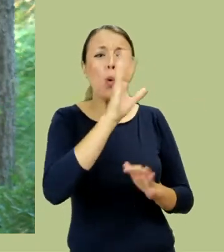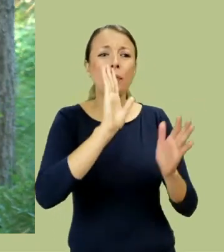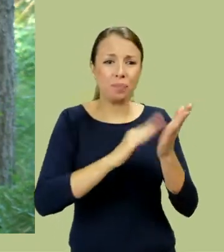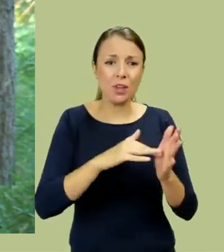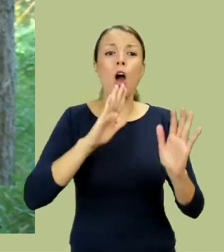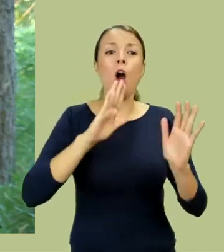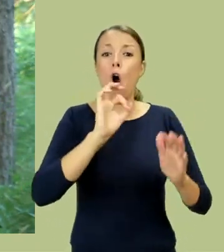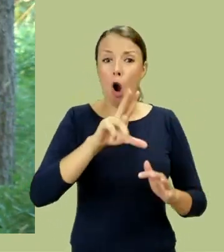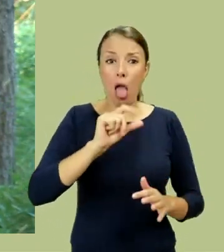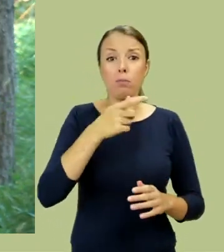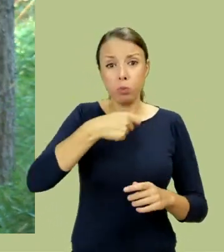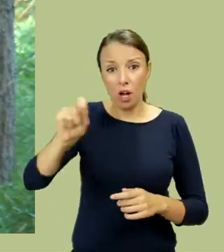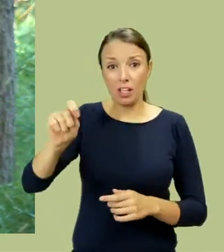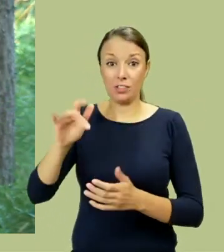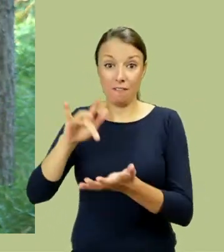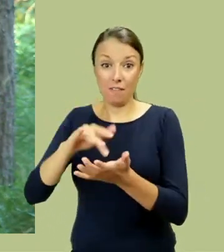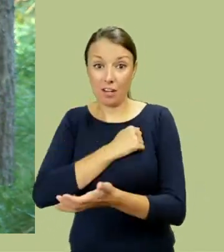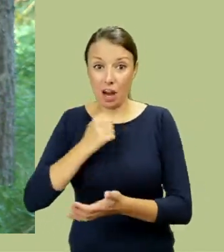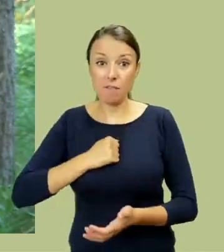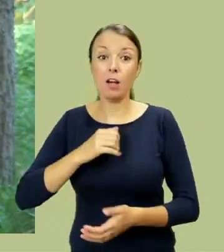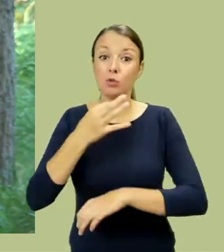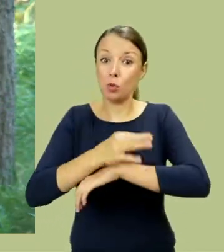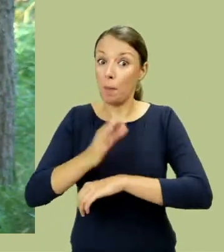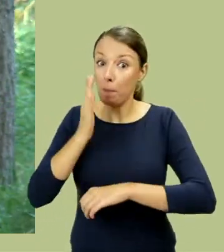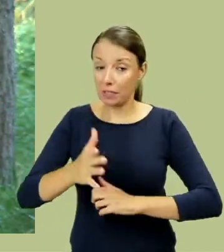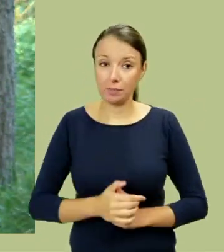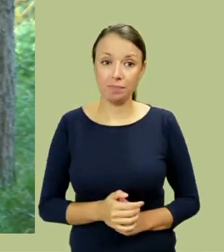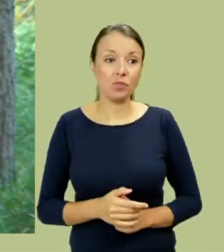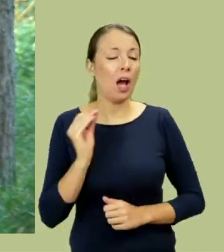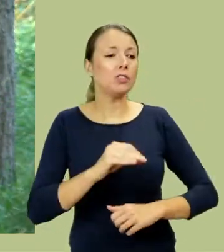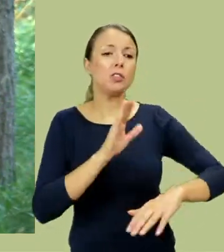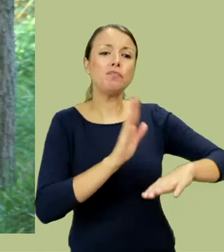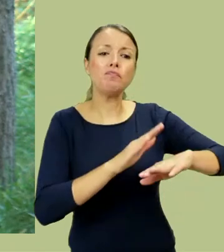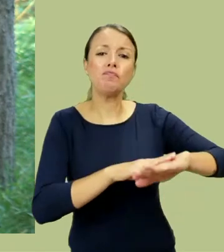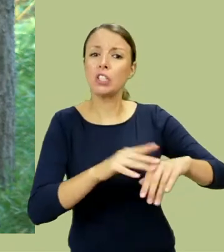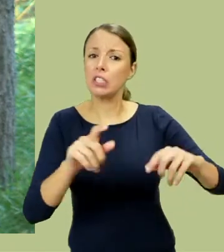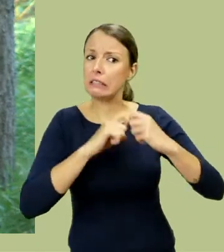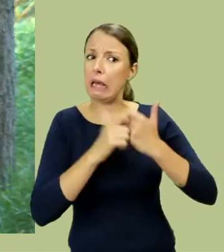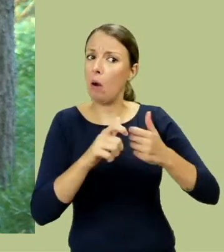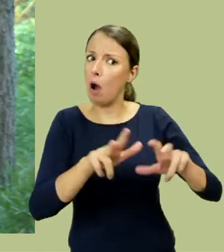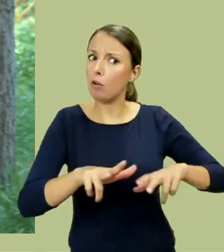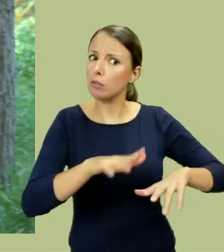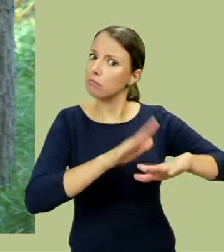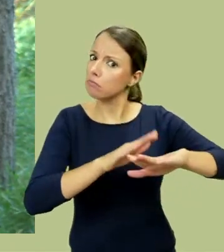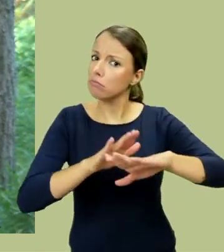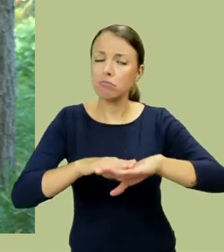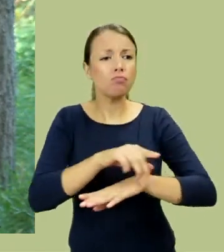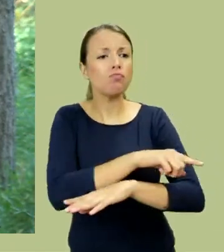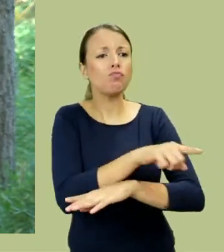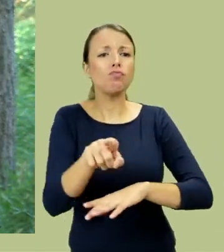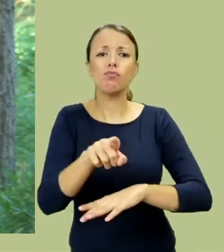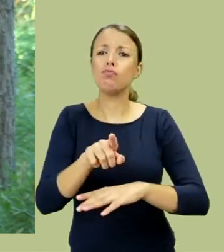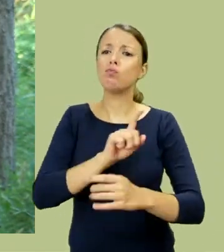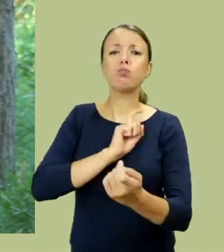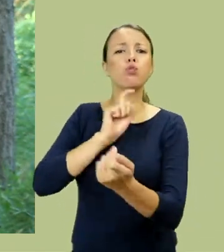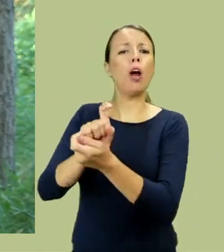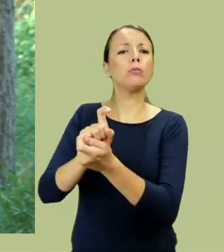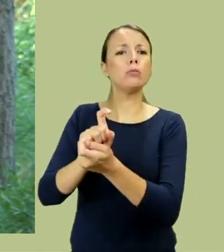jeszcze nakazała całej rodzinie nigdy nie protestować, nie przeciwstawiać się temu,